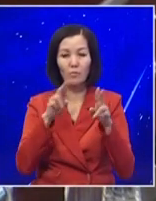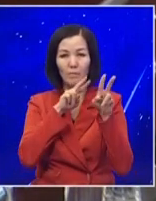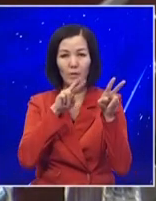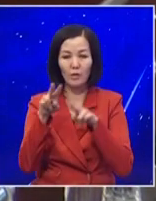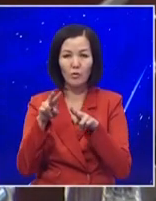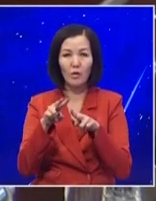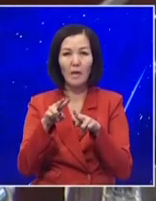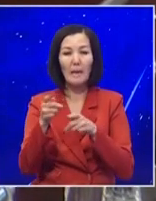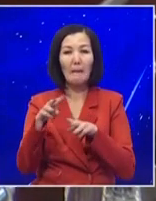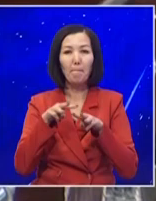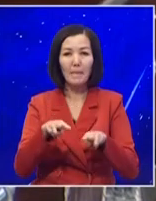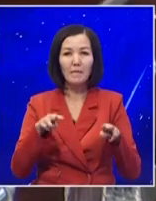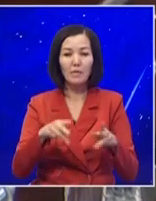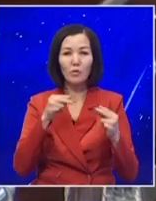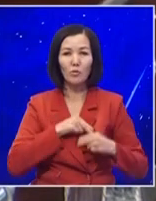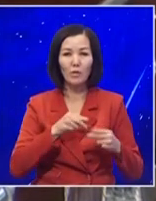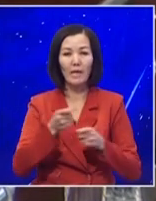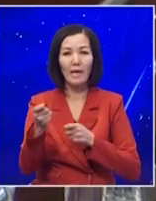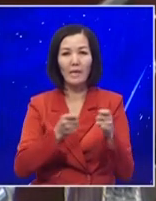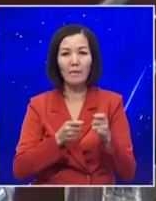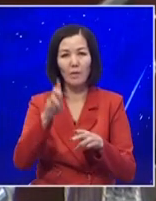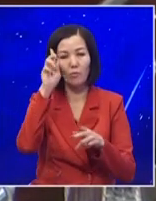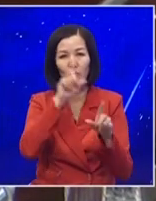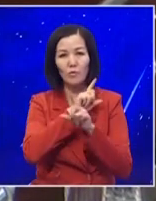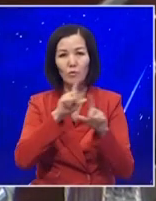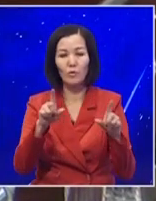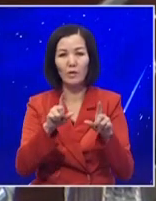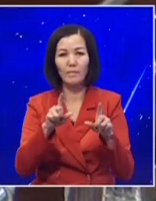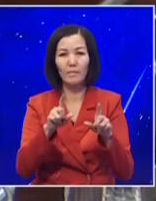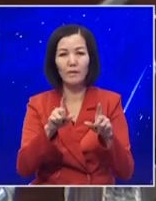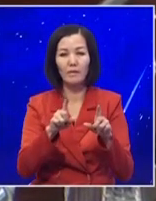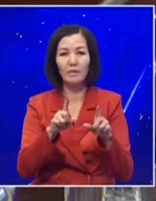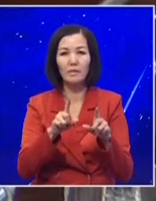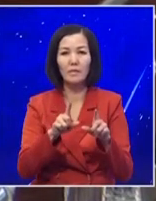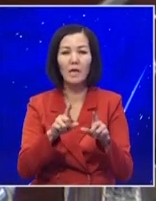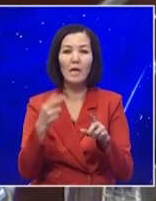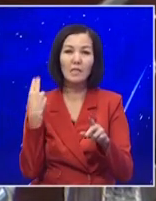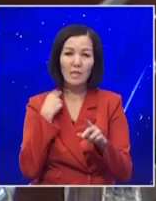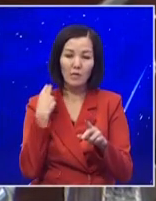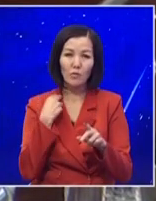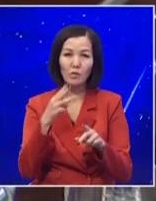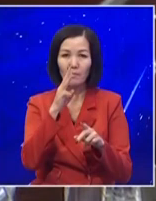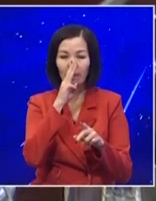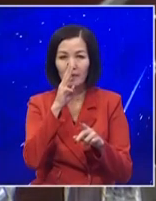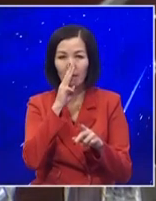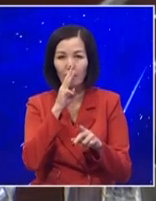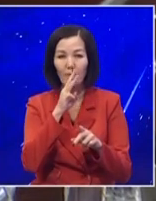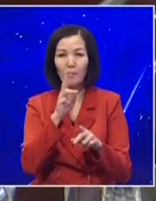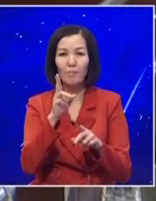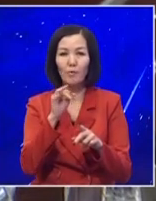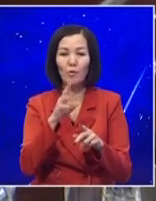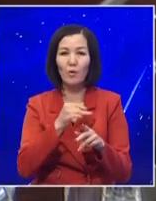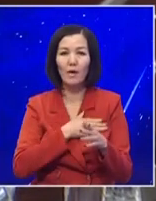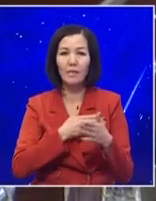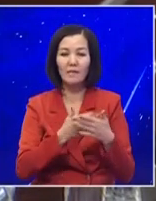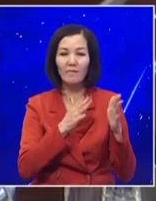Поручаю Министерству труда совместно с акиматами и госорганами выработать алгоритм выявления задолженности по заработной плате в проактивном режиме